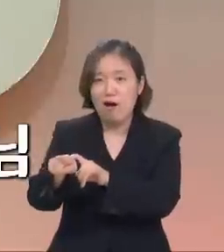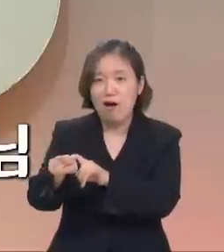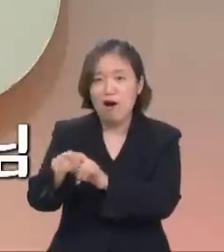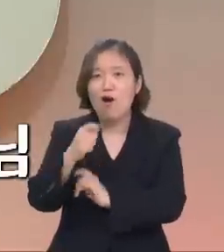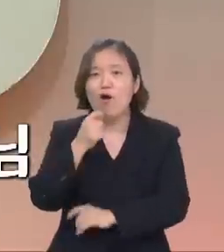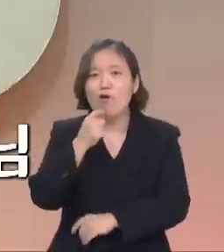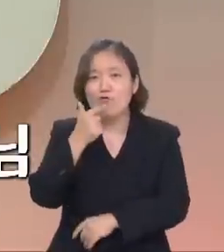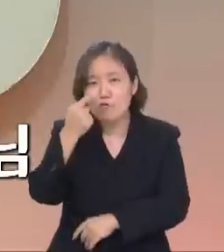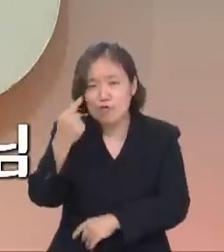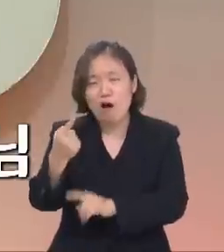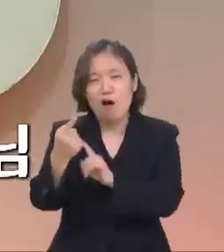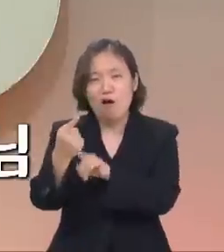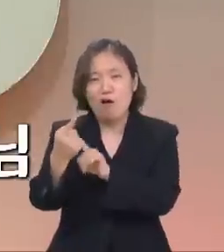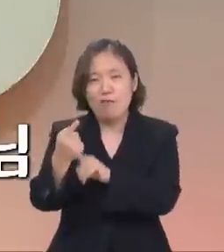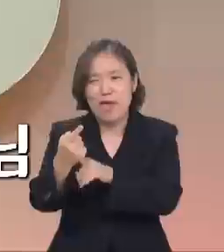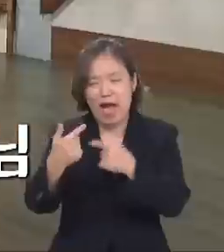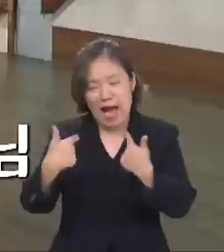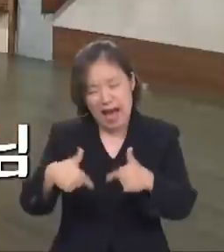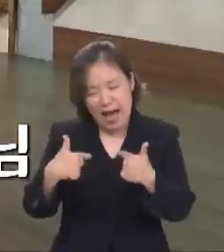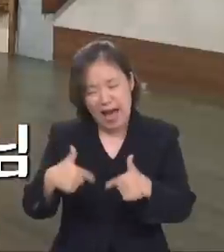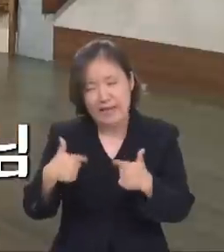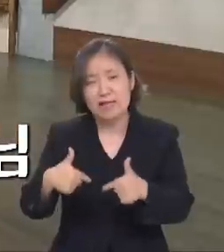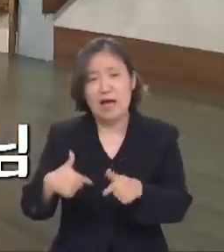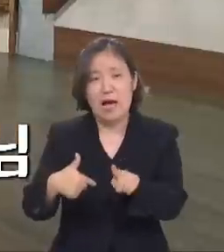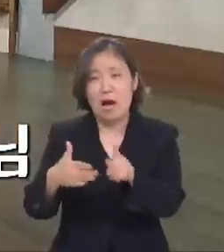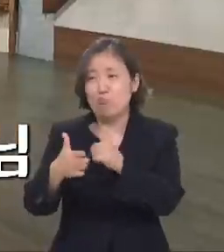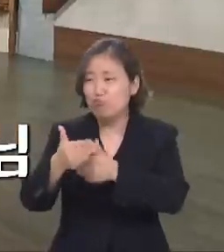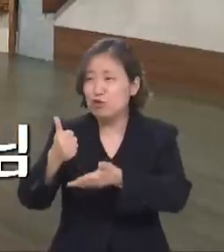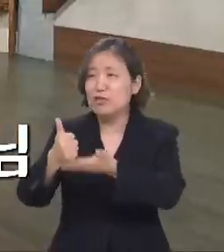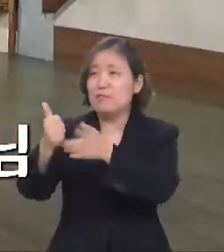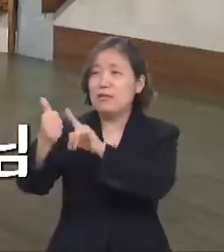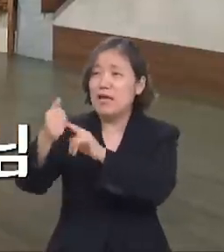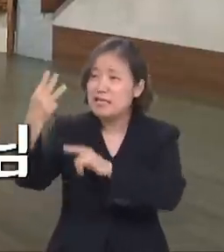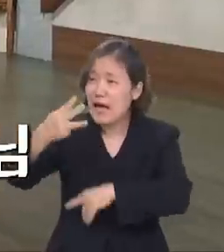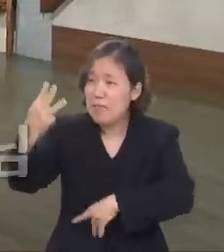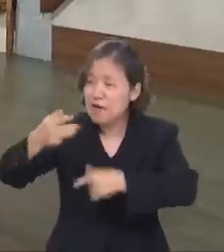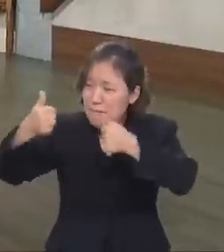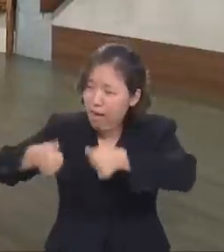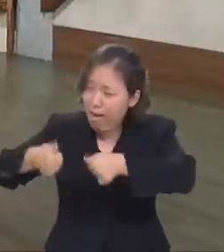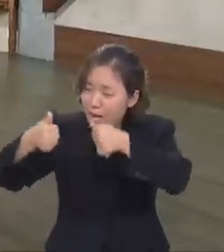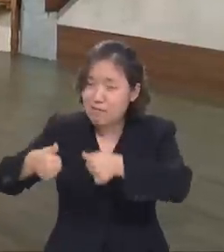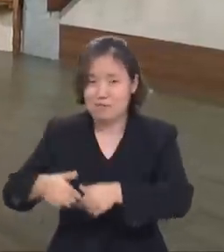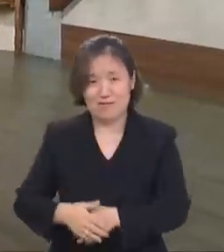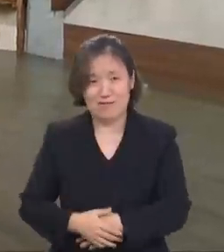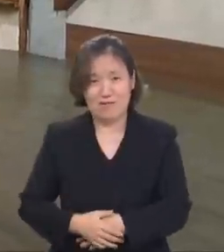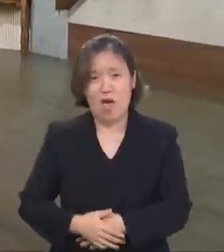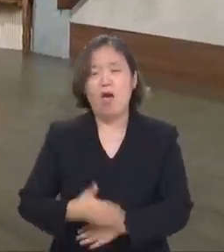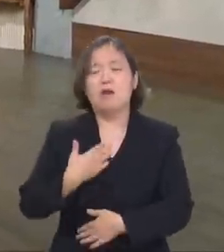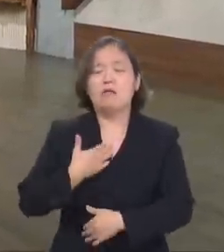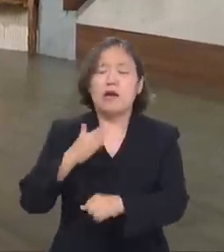올렸다고 합니다 부처님 부처님 잘못했습니다